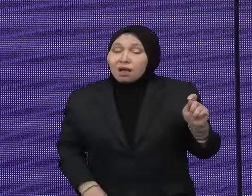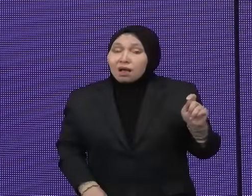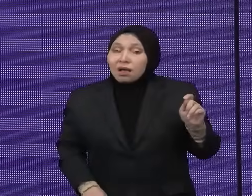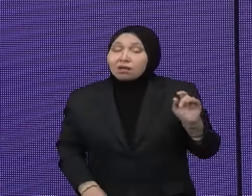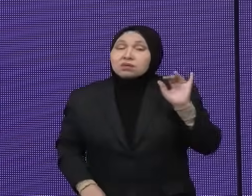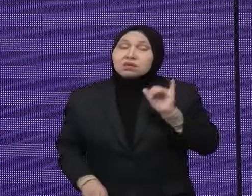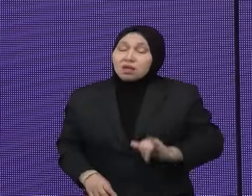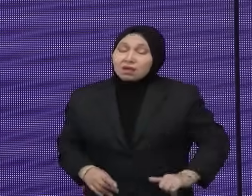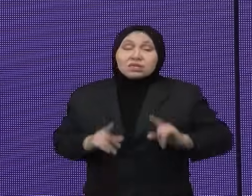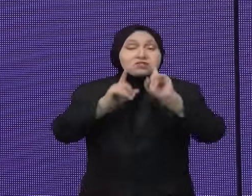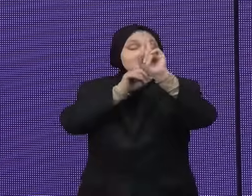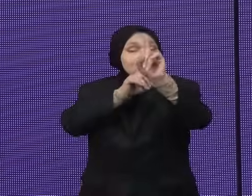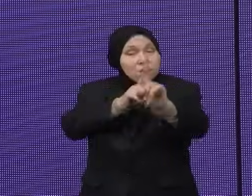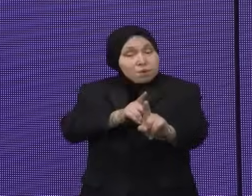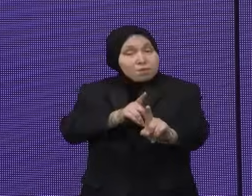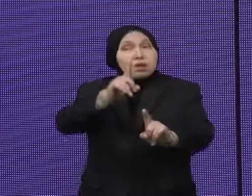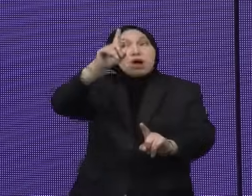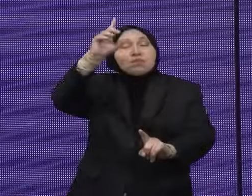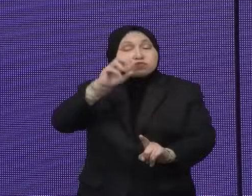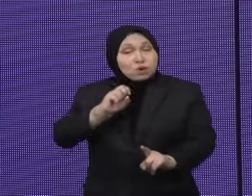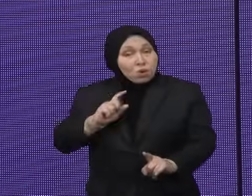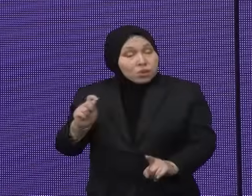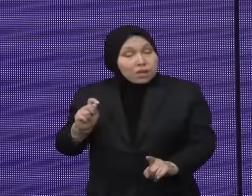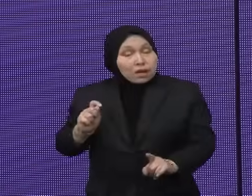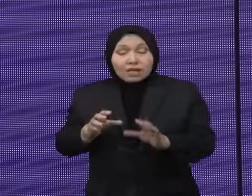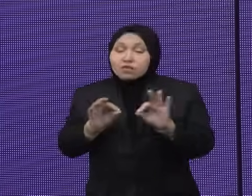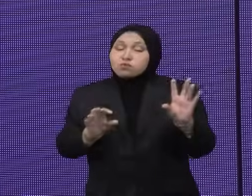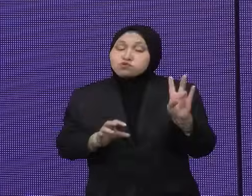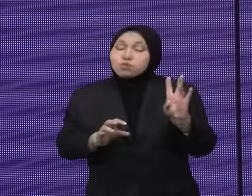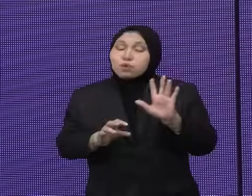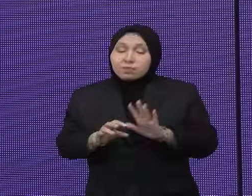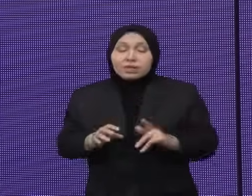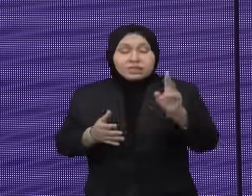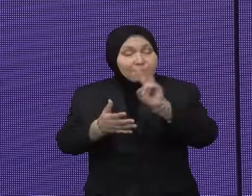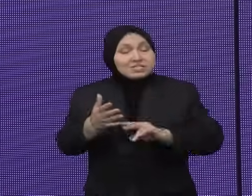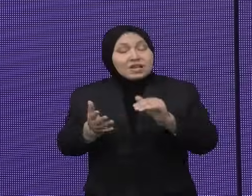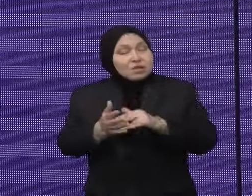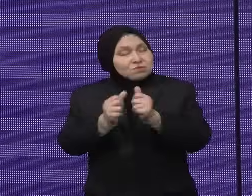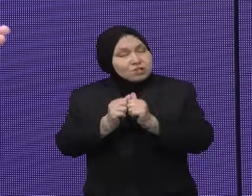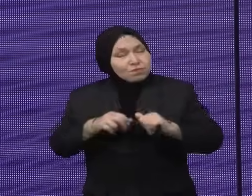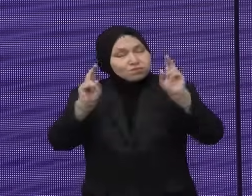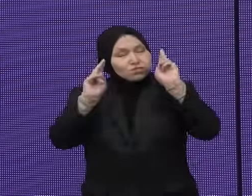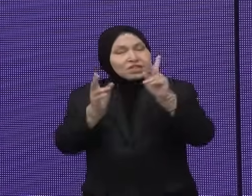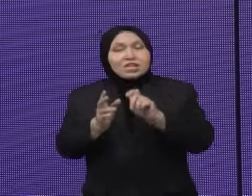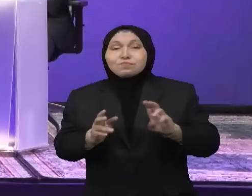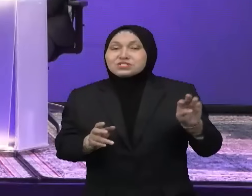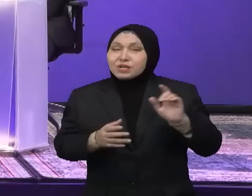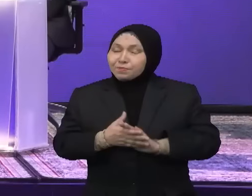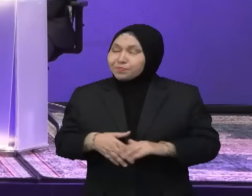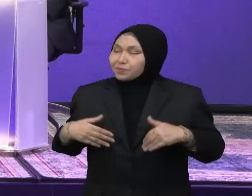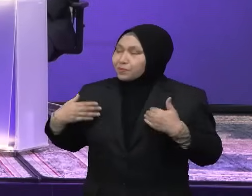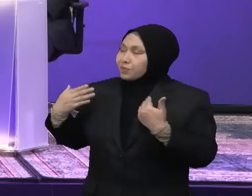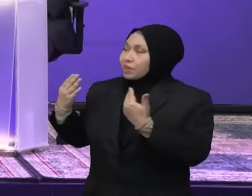yang dijawab oleh Allah Subhanahu Wa Taala? Ayat 75 kita baca sekali lagi bersama Al-Fadhil Ustaz Tirmizi. Sila, Ustaz.